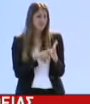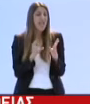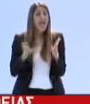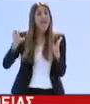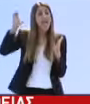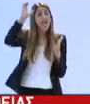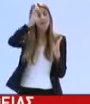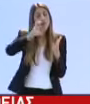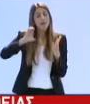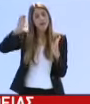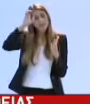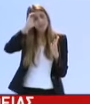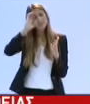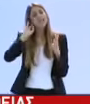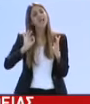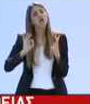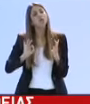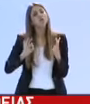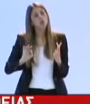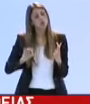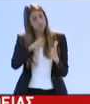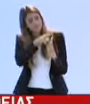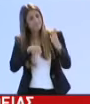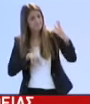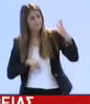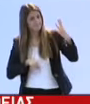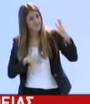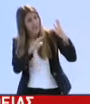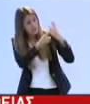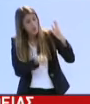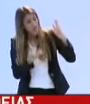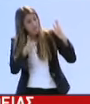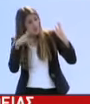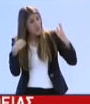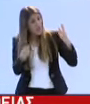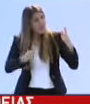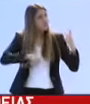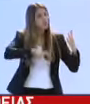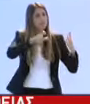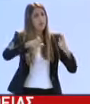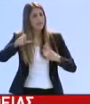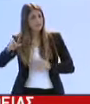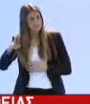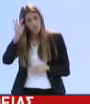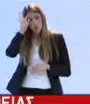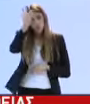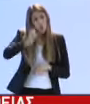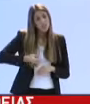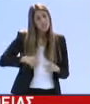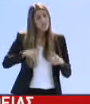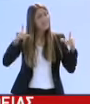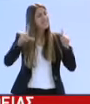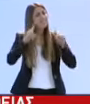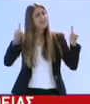ευρωπαϊκής ομαλότητας. Η ίδια η πορεία της Νέας Δημοκρατίας είναι ένα αφήγημα για